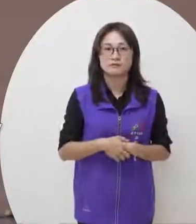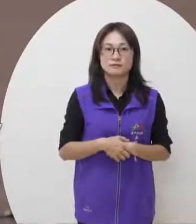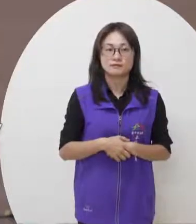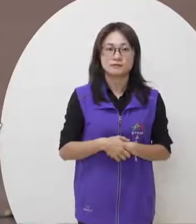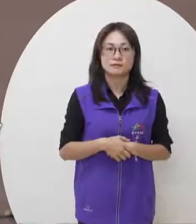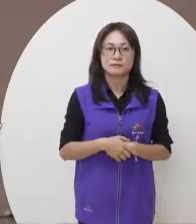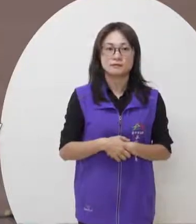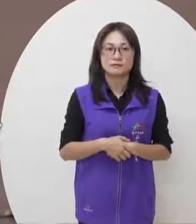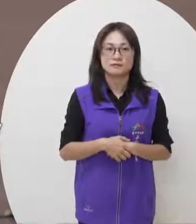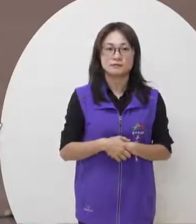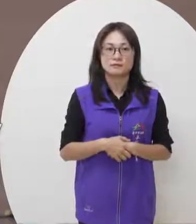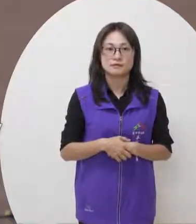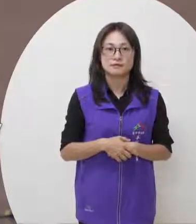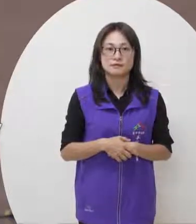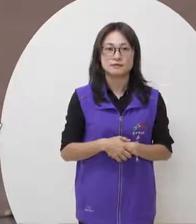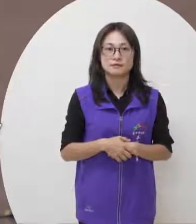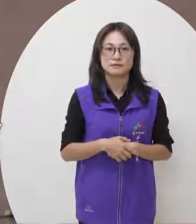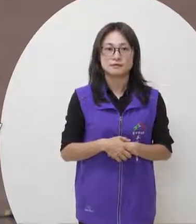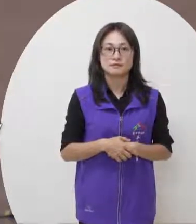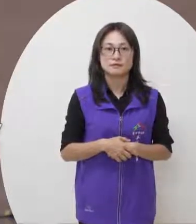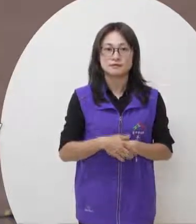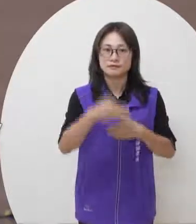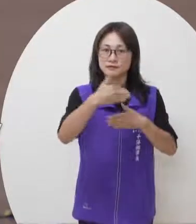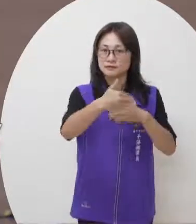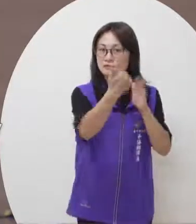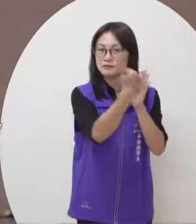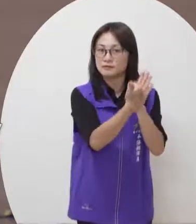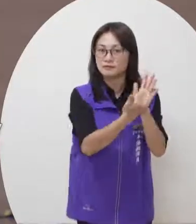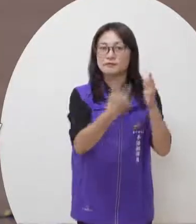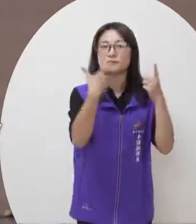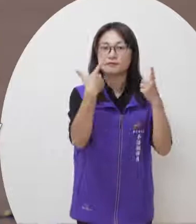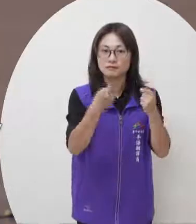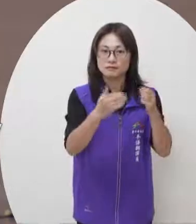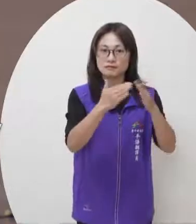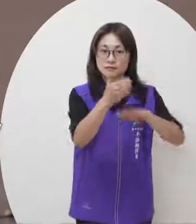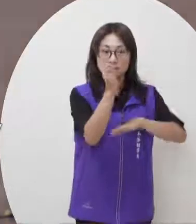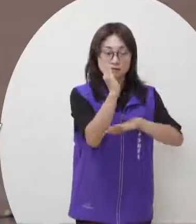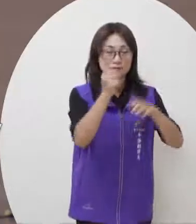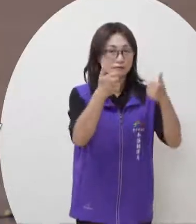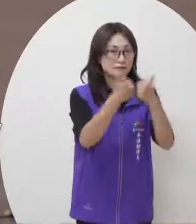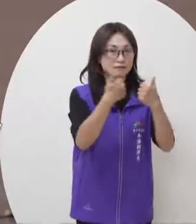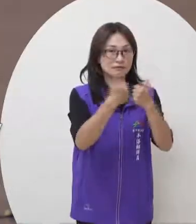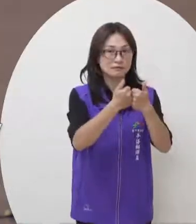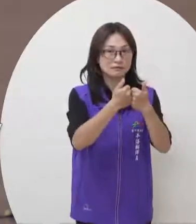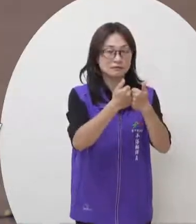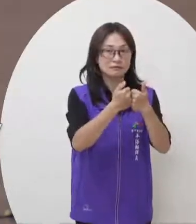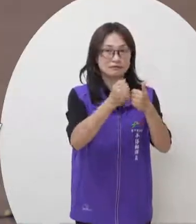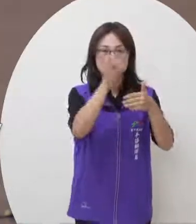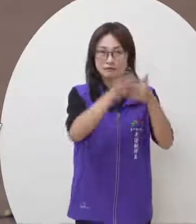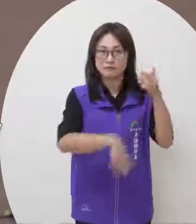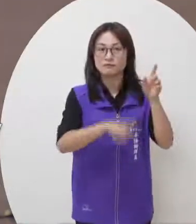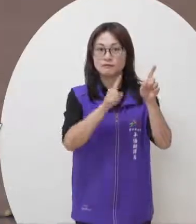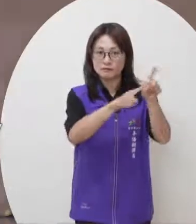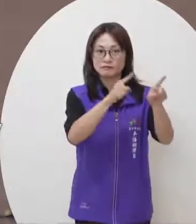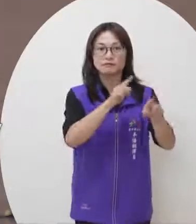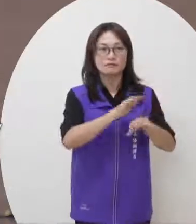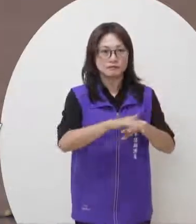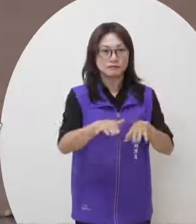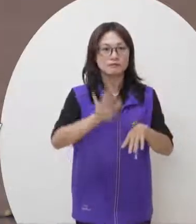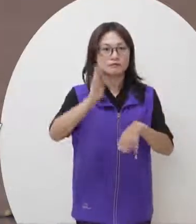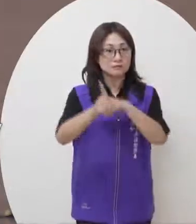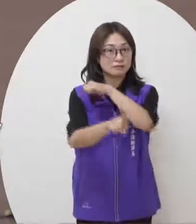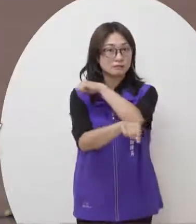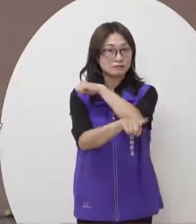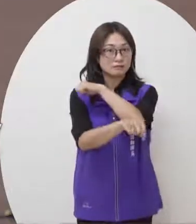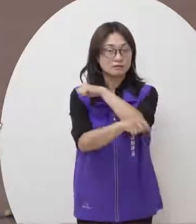前面的流程我们会就是按照原来的市政会议它的一个规定来进行。那最后那个阶段会开